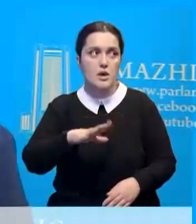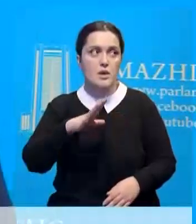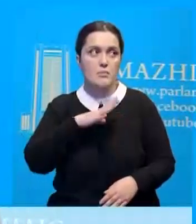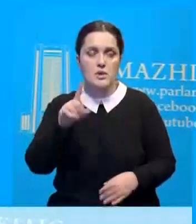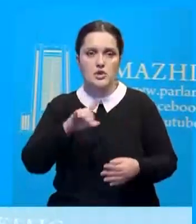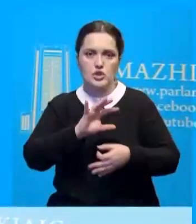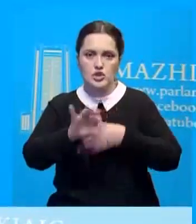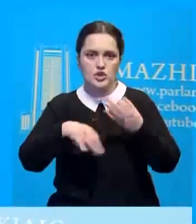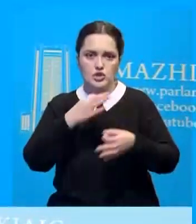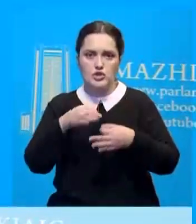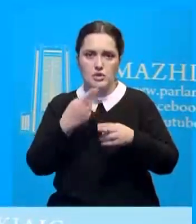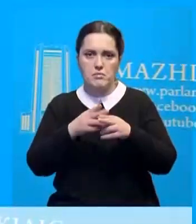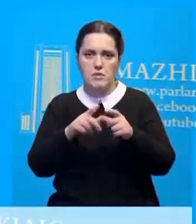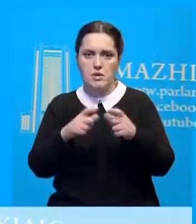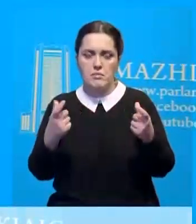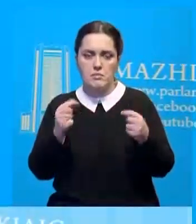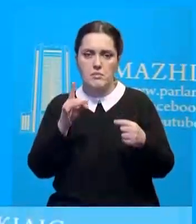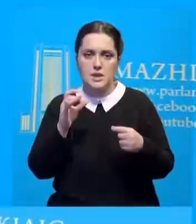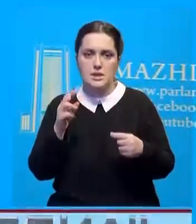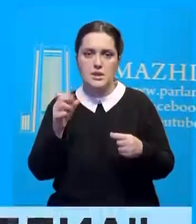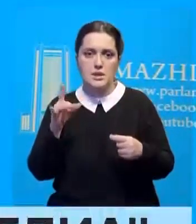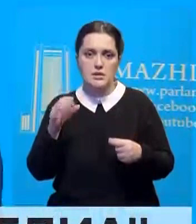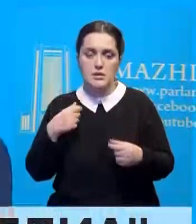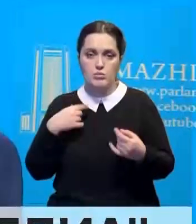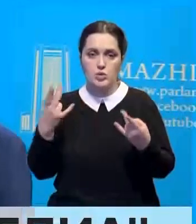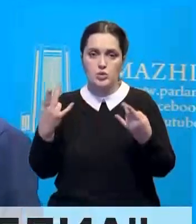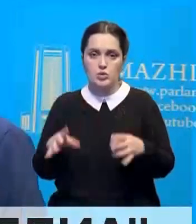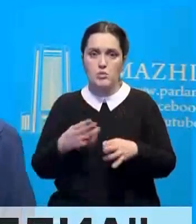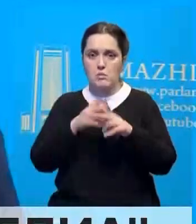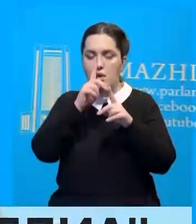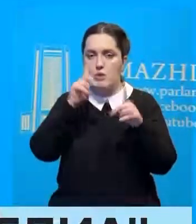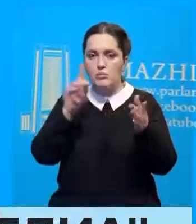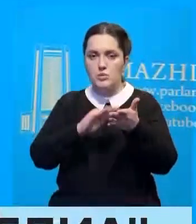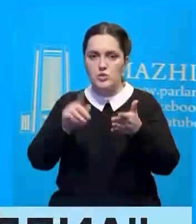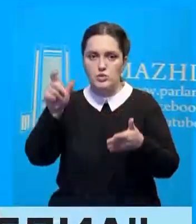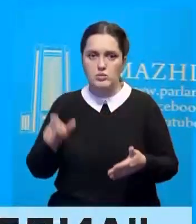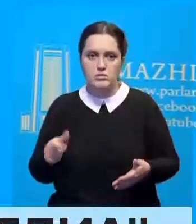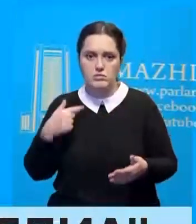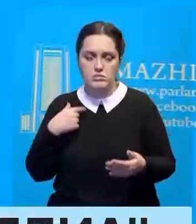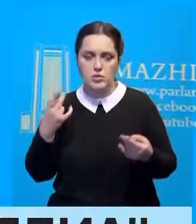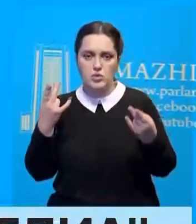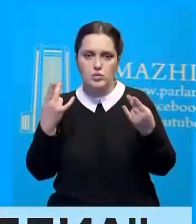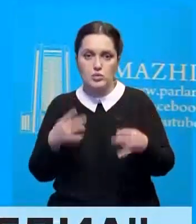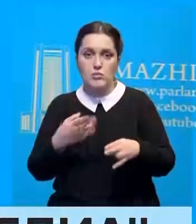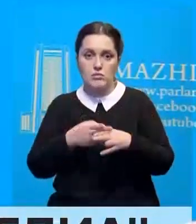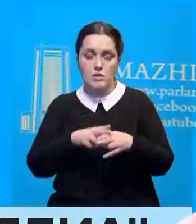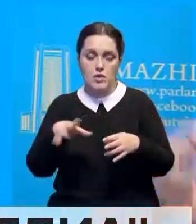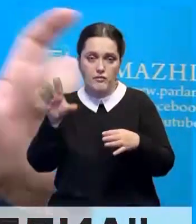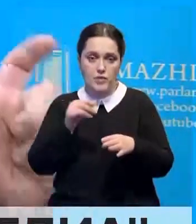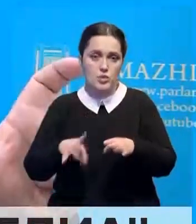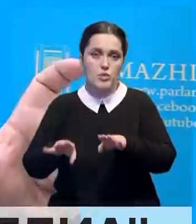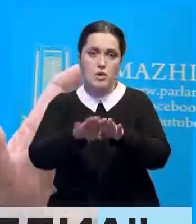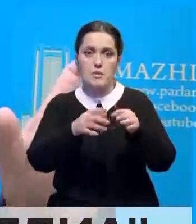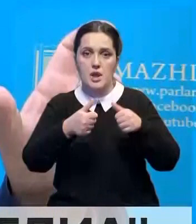Я категорически против нее выступаю. Нам не нужны особые журналисты, нам не нужна сегрегация журналистов. Потому что